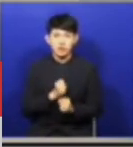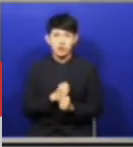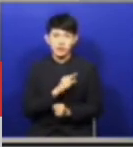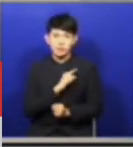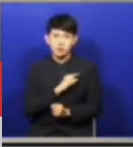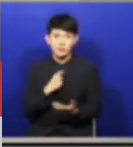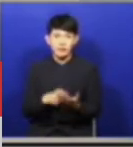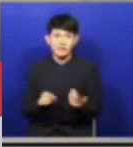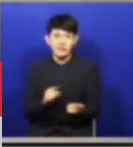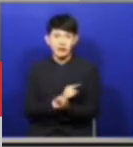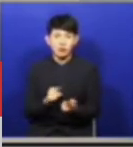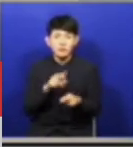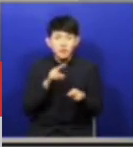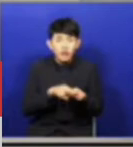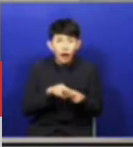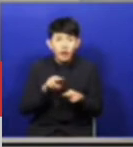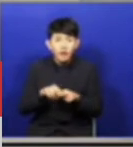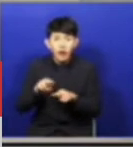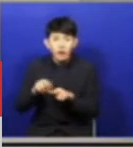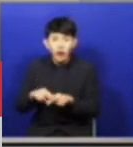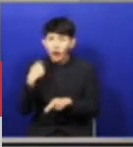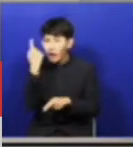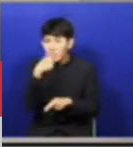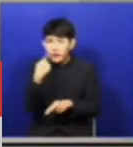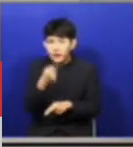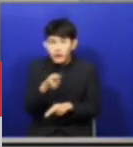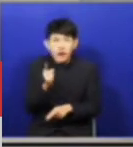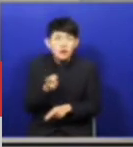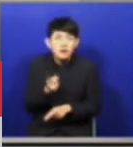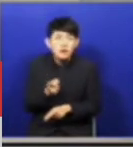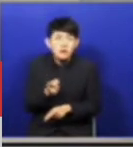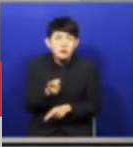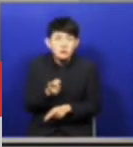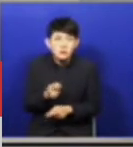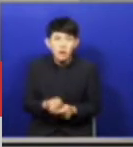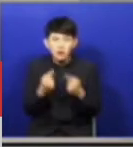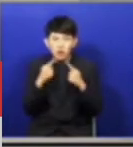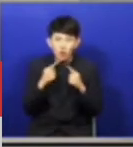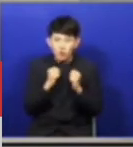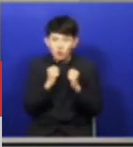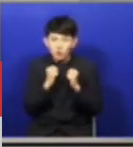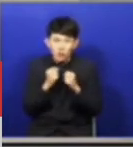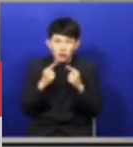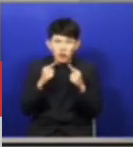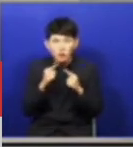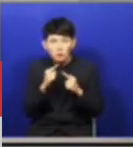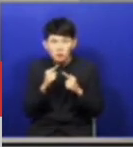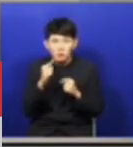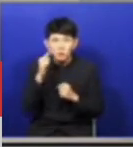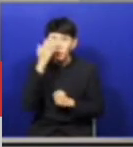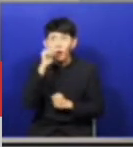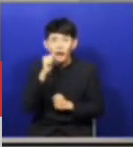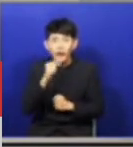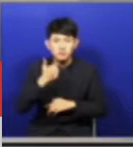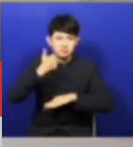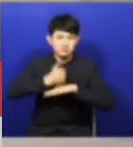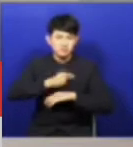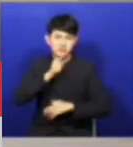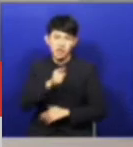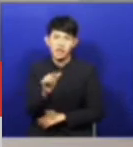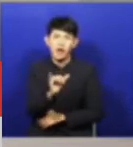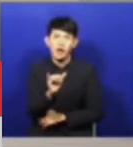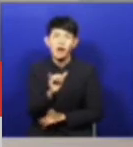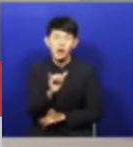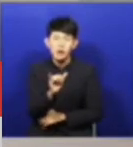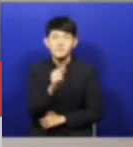ประกันสังคมที่นั่งอยู่นี่ฮะคุ้นหน้าค่าตาก็ดีตอบก็กลัวกล้าเพราะรัฐมนตรียังไม่สั่งการเอ